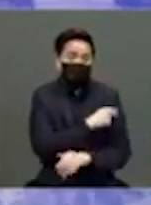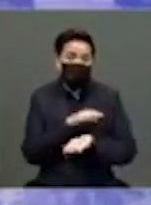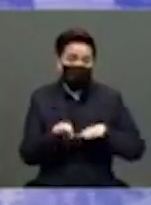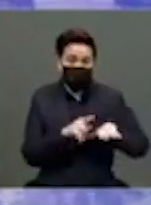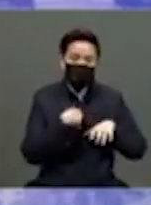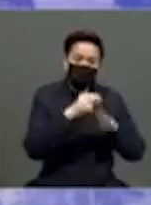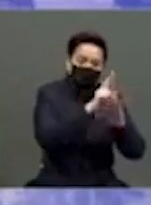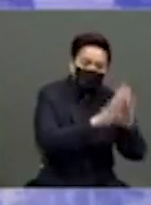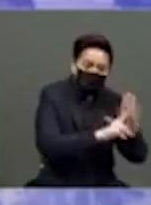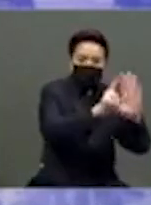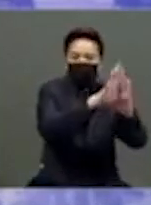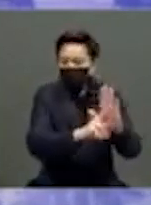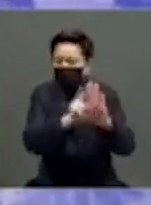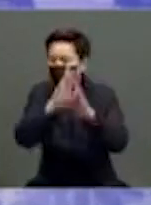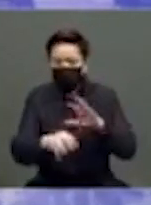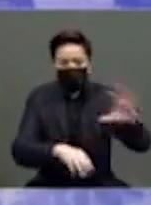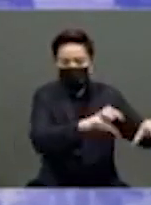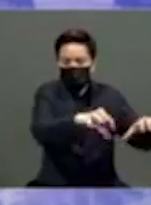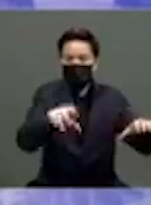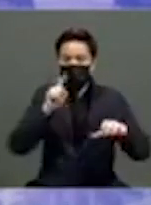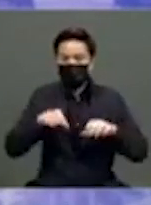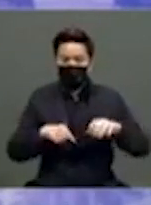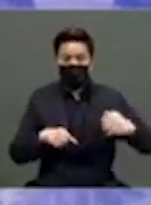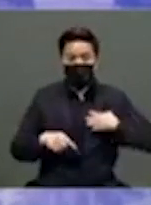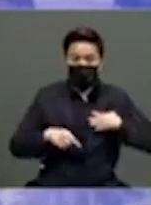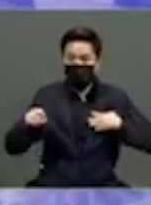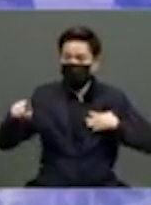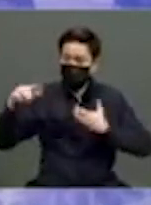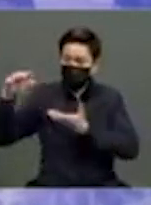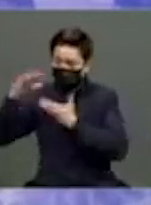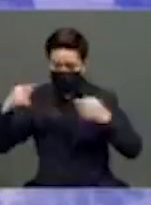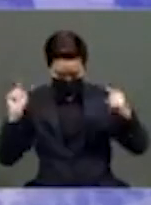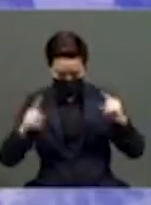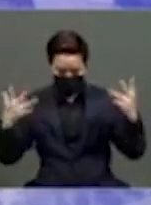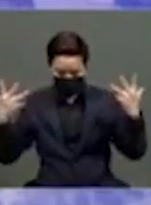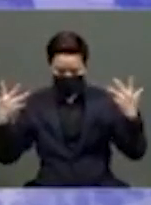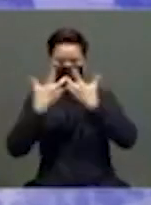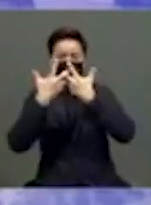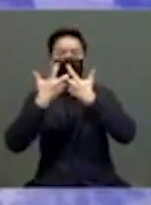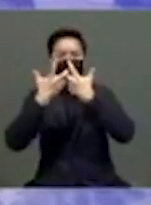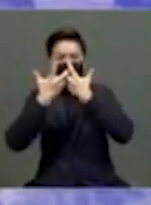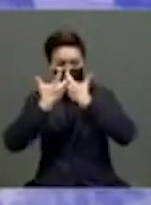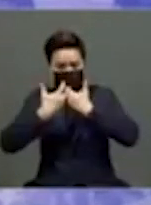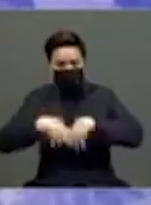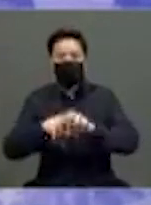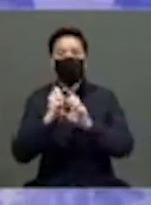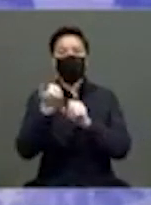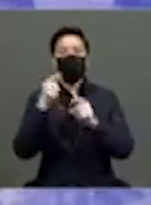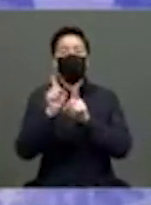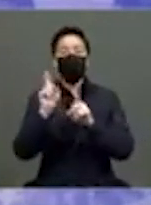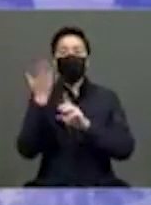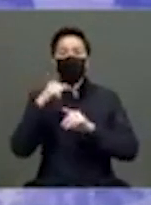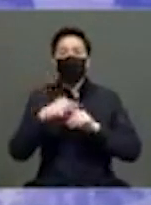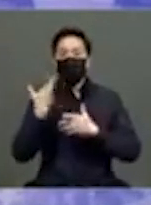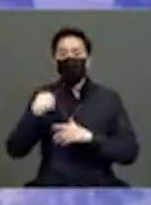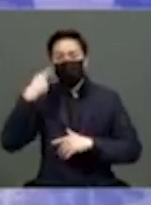ยังไงก็ตามไทยหลักการ demandต้องพอดีกับซัพพลายซึ่งที่ผ่านมา demandคิดว่า